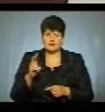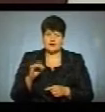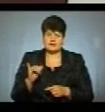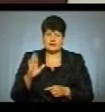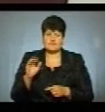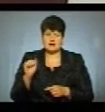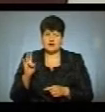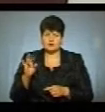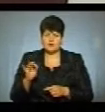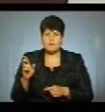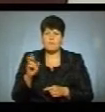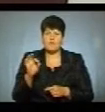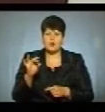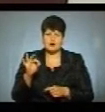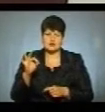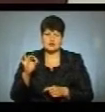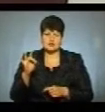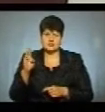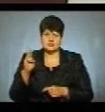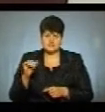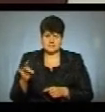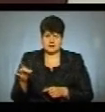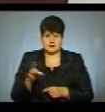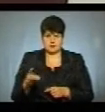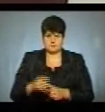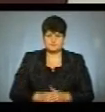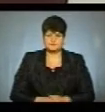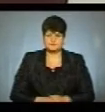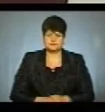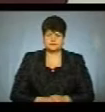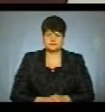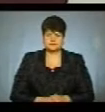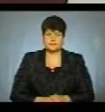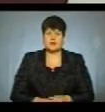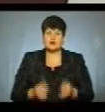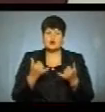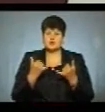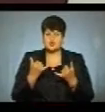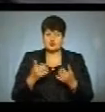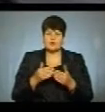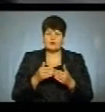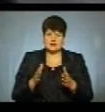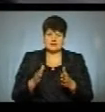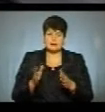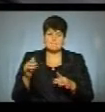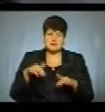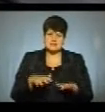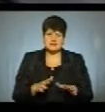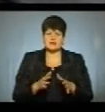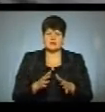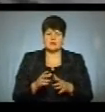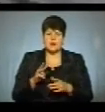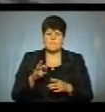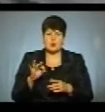Іванкова, Стрілківців Борщівського району, розповіла Марія Шестопалко. Сьогодні у відкритий басейн для моржування в